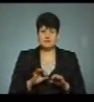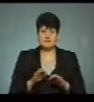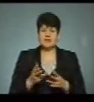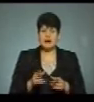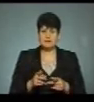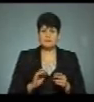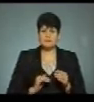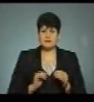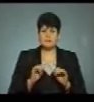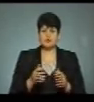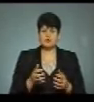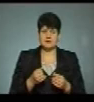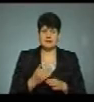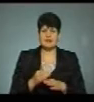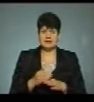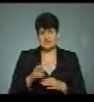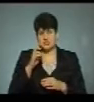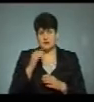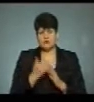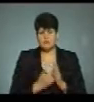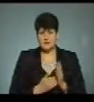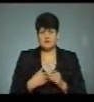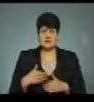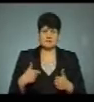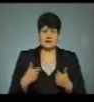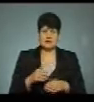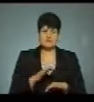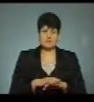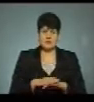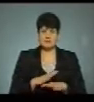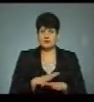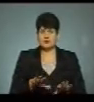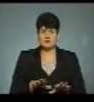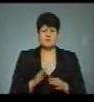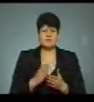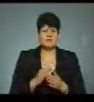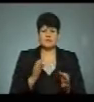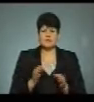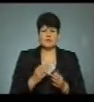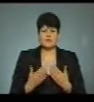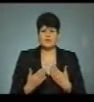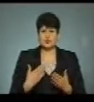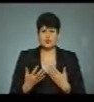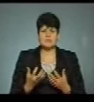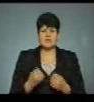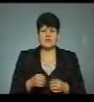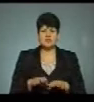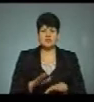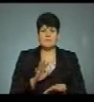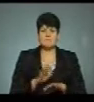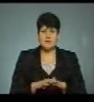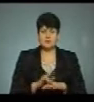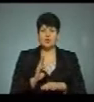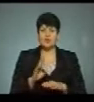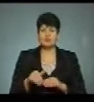може отримати кредит за державною програмою. Він звертається до банку. Ми не будемо мати жодного відношення до прийняття рішення банком,